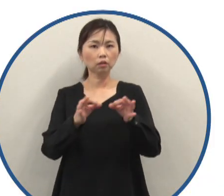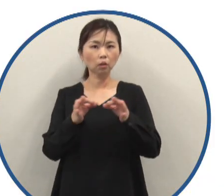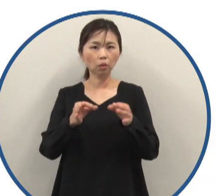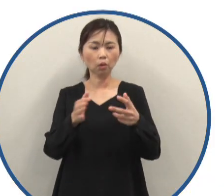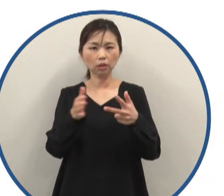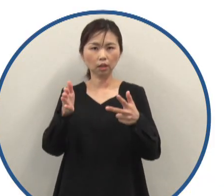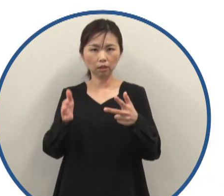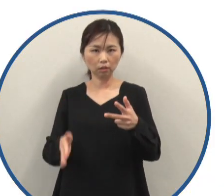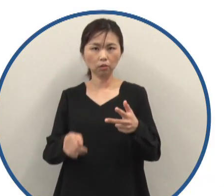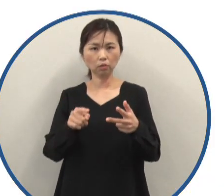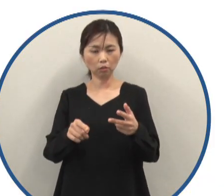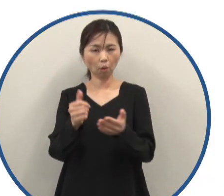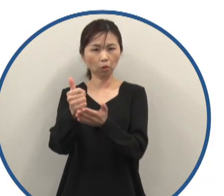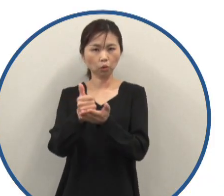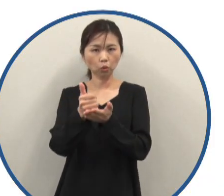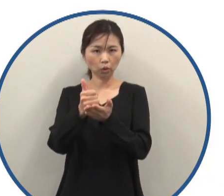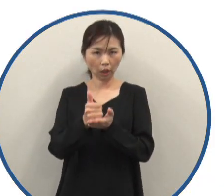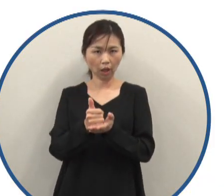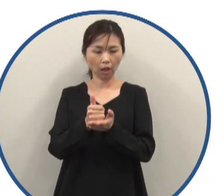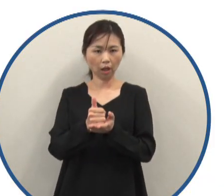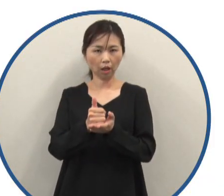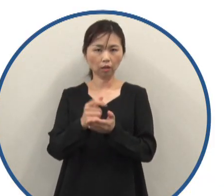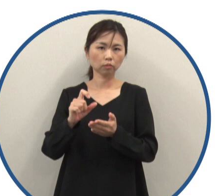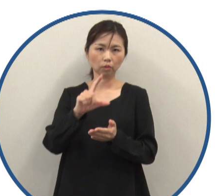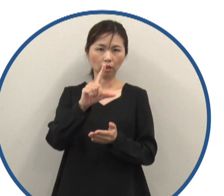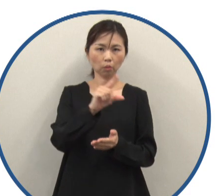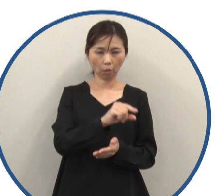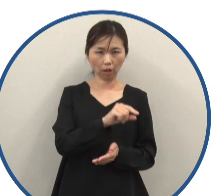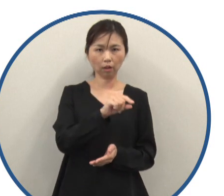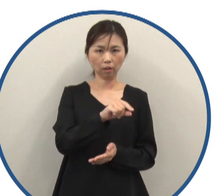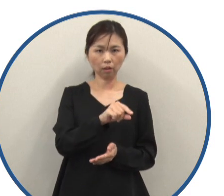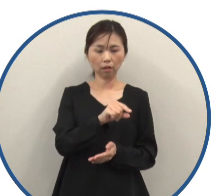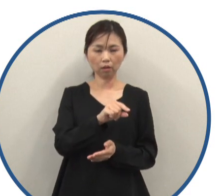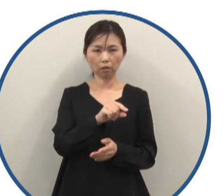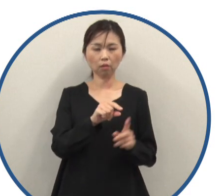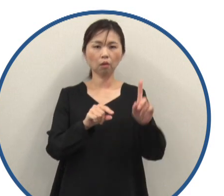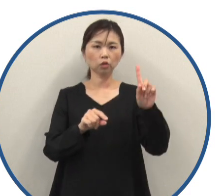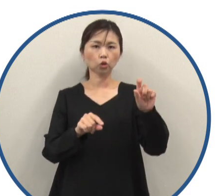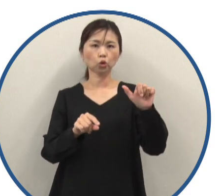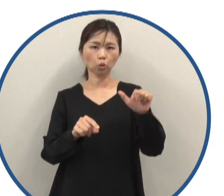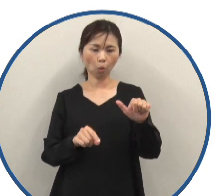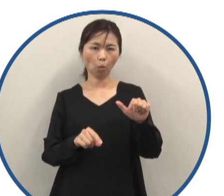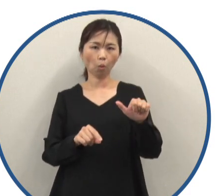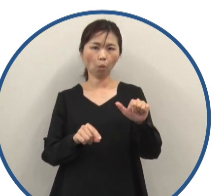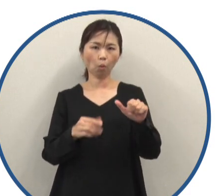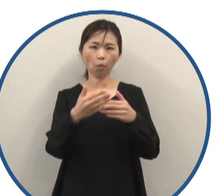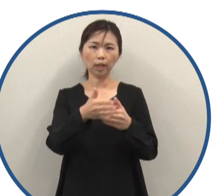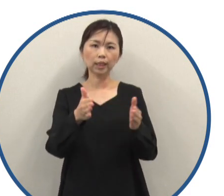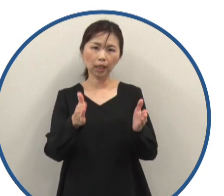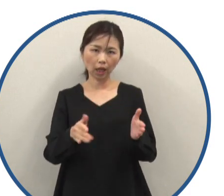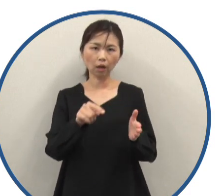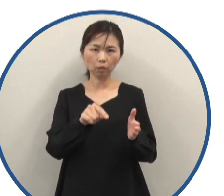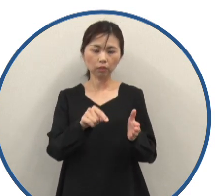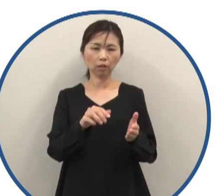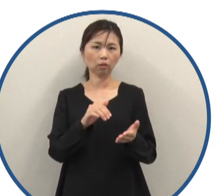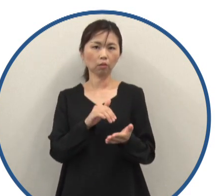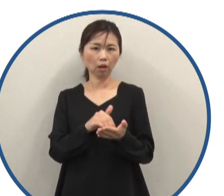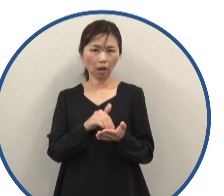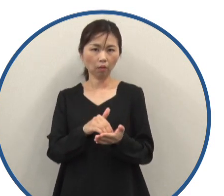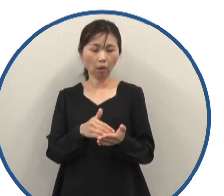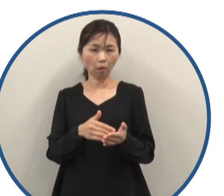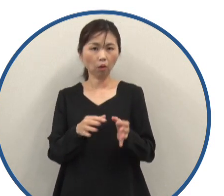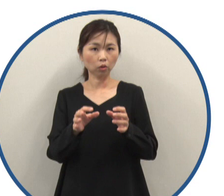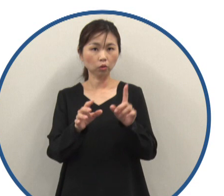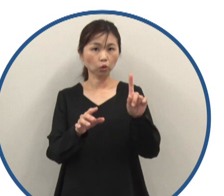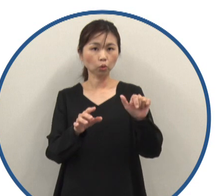の、入店客増減なんですけれども、こちら15エリア経営って書いてるんですけど、15なんか店舗ということになるんでしょうか。 これは